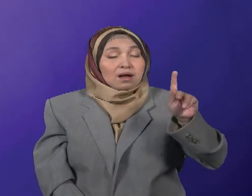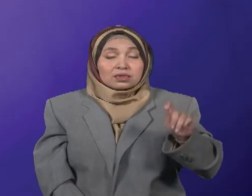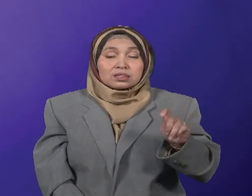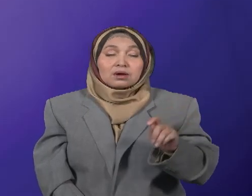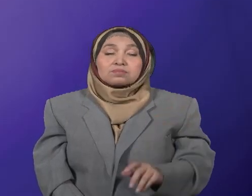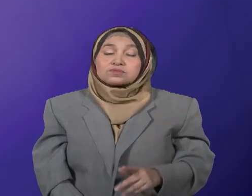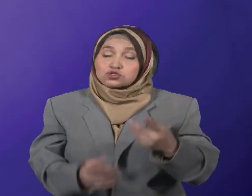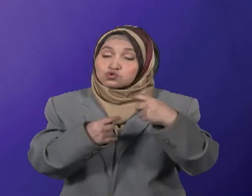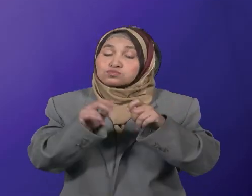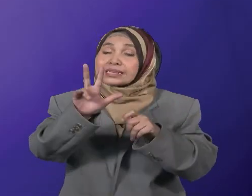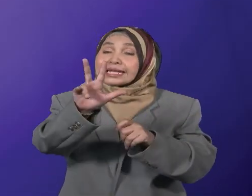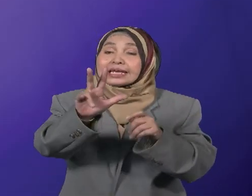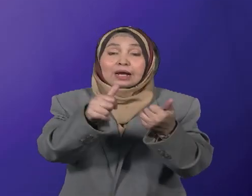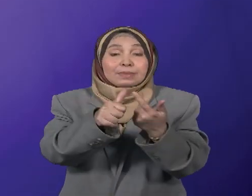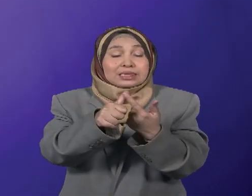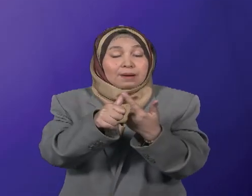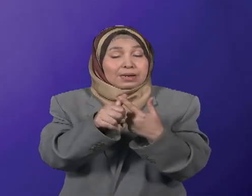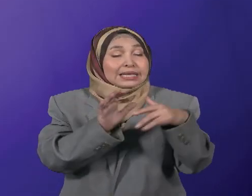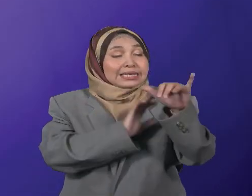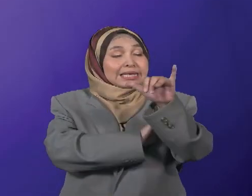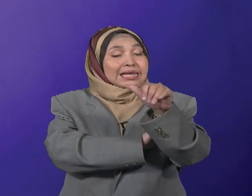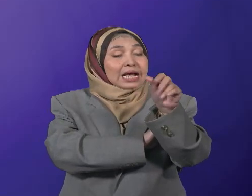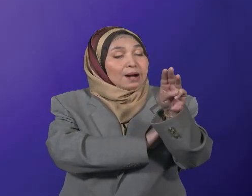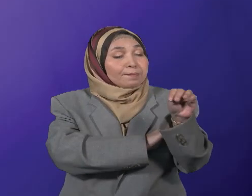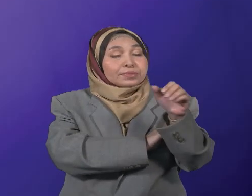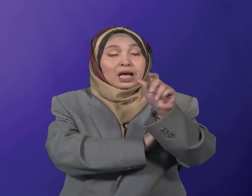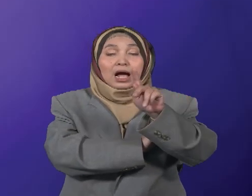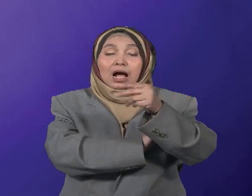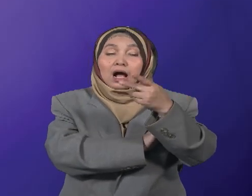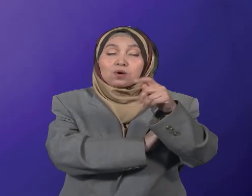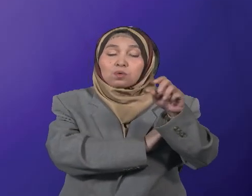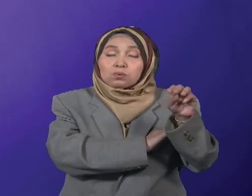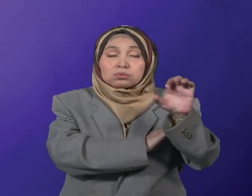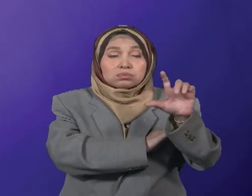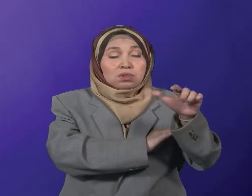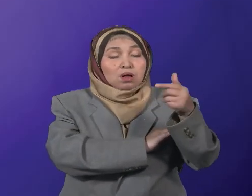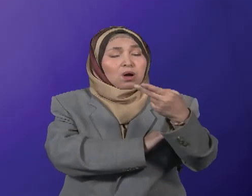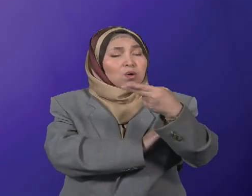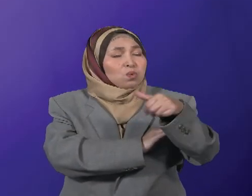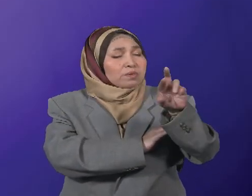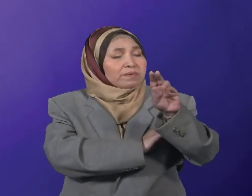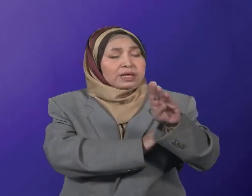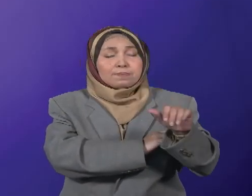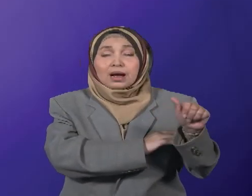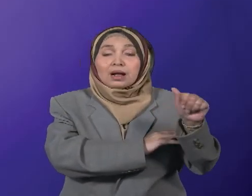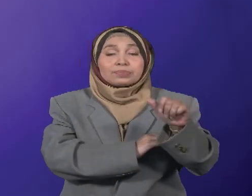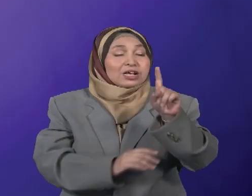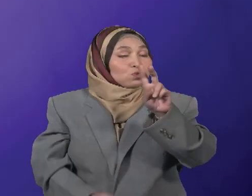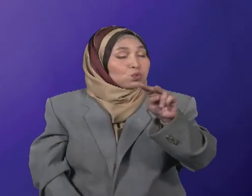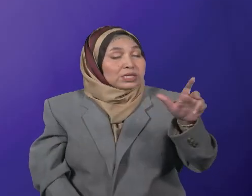الصدقات. Cuba 3 yang pertama. يمحق الله الربا.